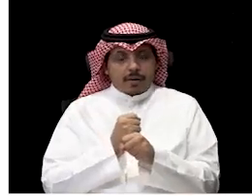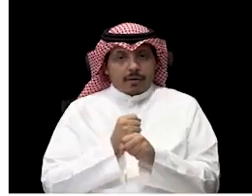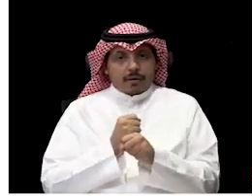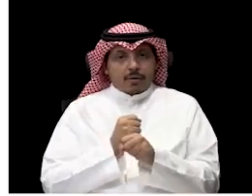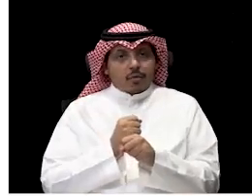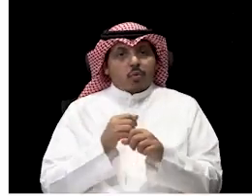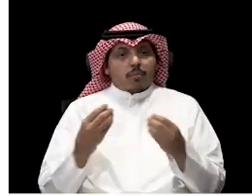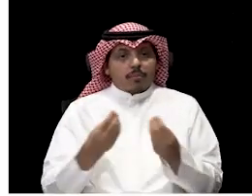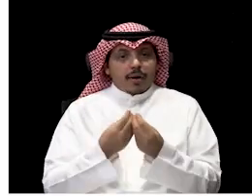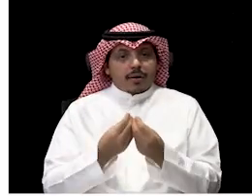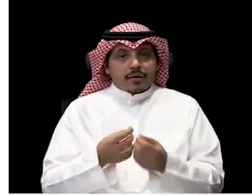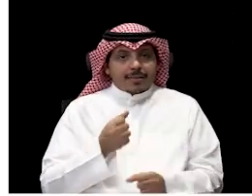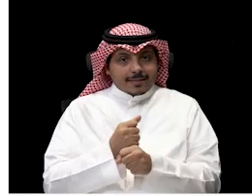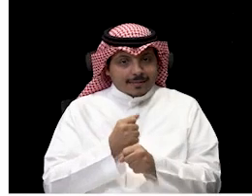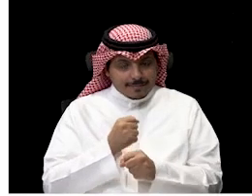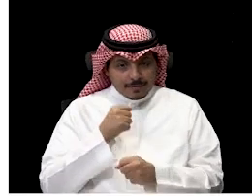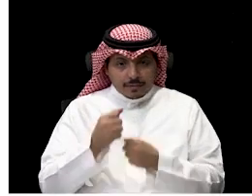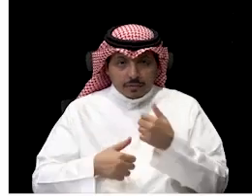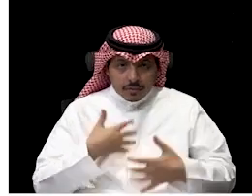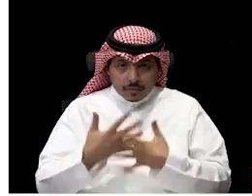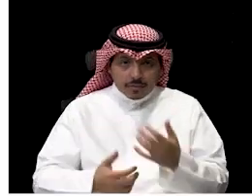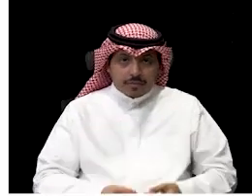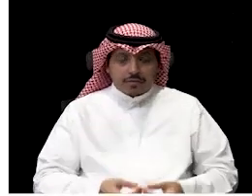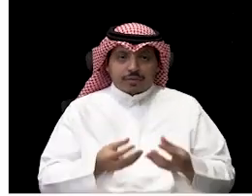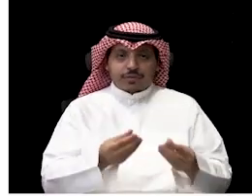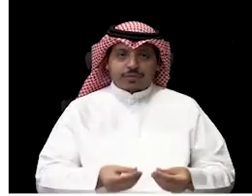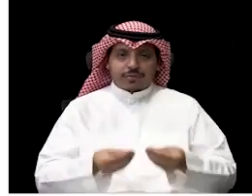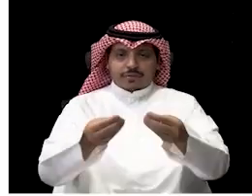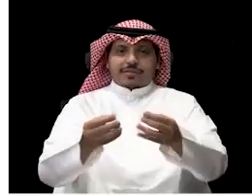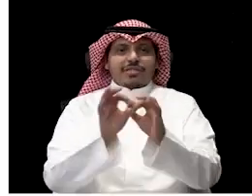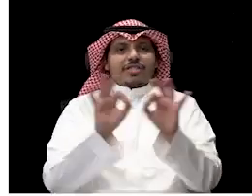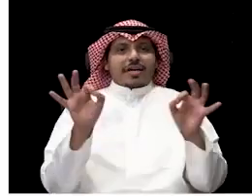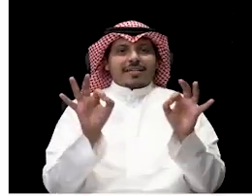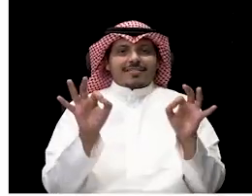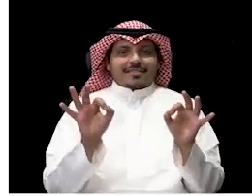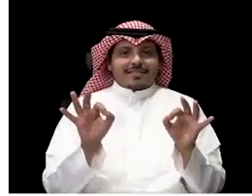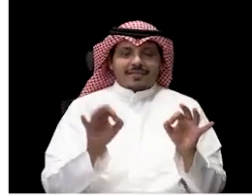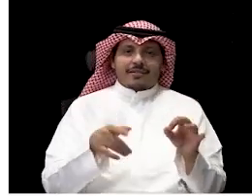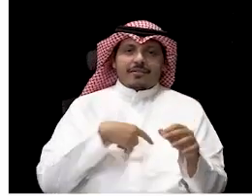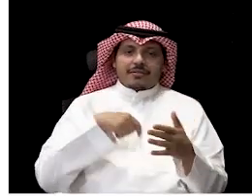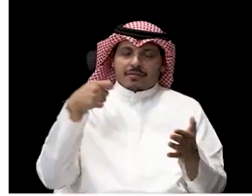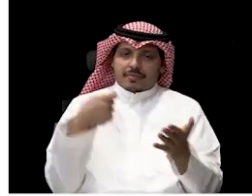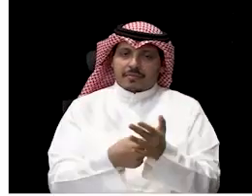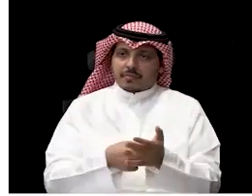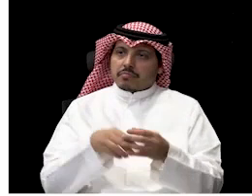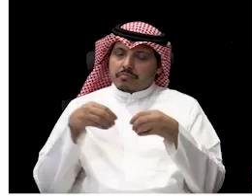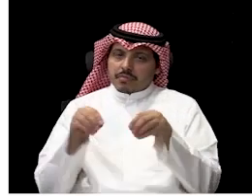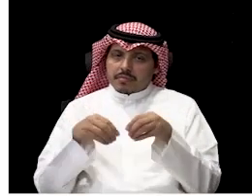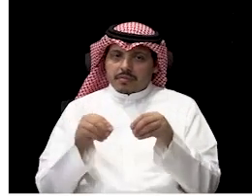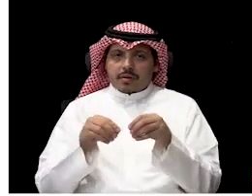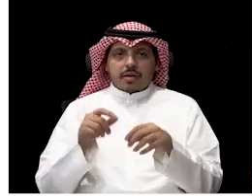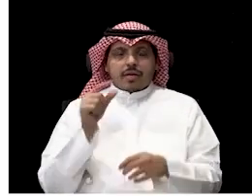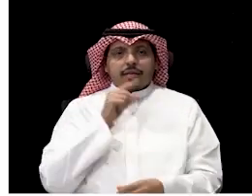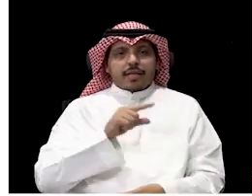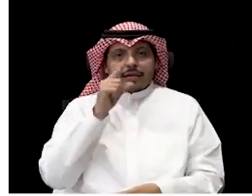إرادي يؤديه الإنسان لإنتاج سلعة أو تقديم خدمة مقابل الحصول على أجر، وقد حث الإسلام على